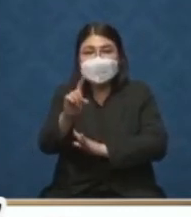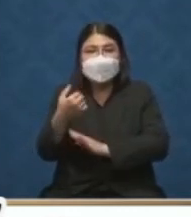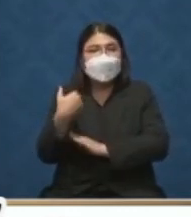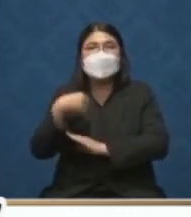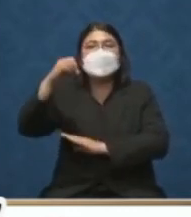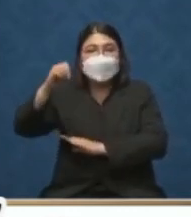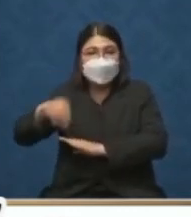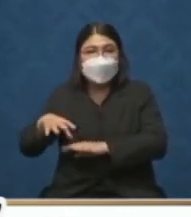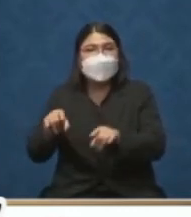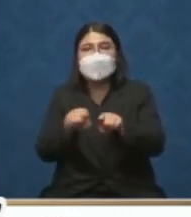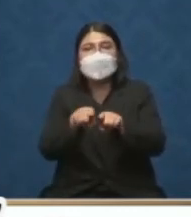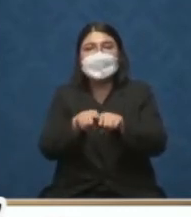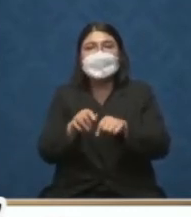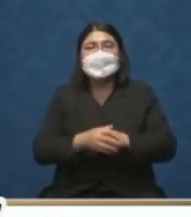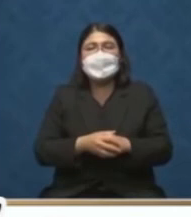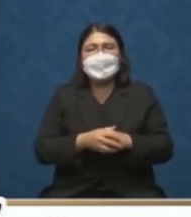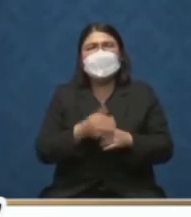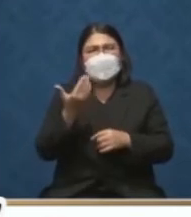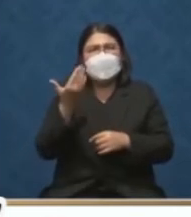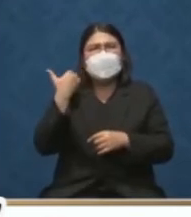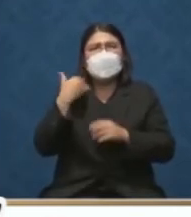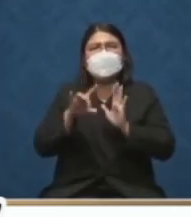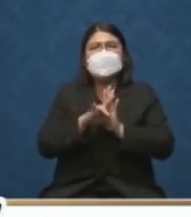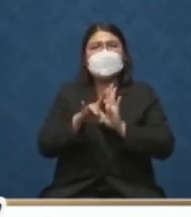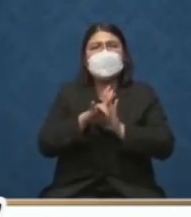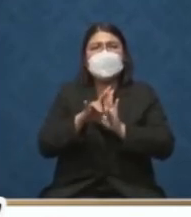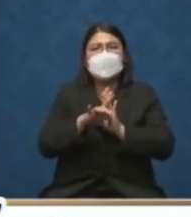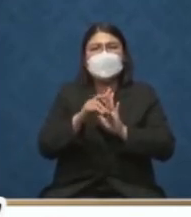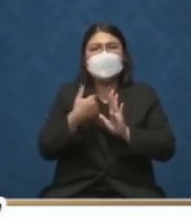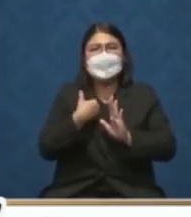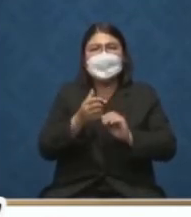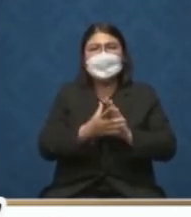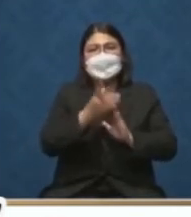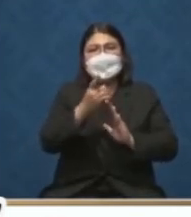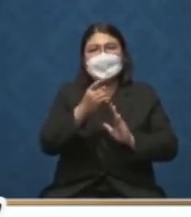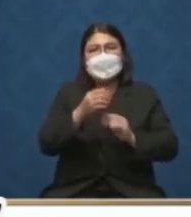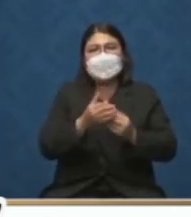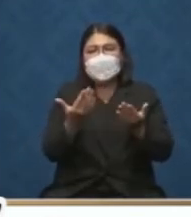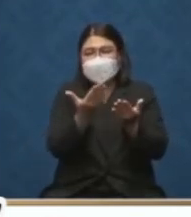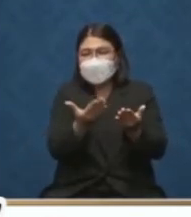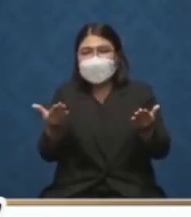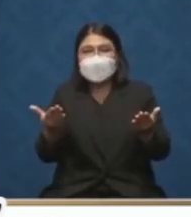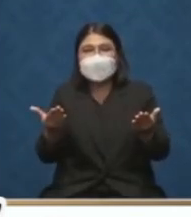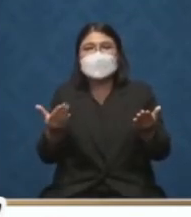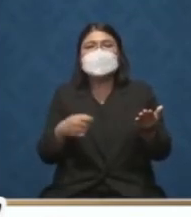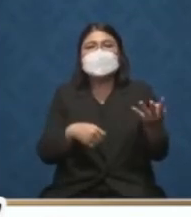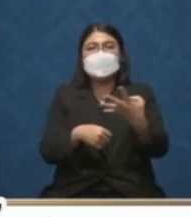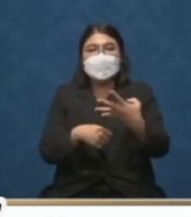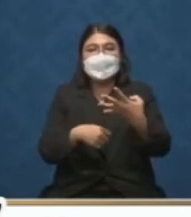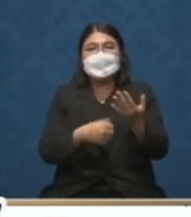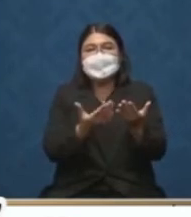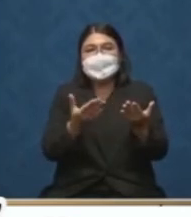93ผมก็มีส่วนเข้าเป็นกรรมธิการร่วมด้วยแต่สุดท้ายท่านประธานก็ไปไม่ถึง